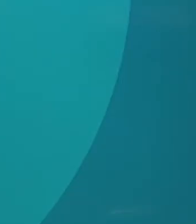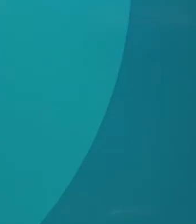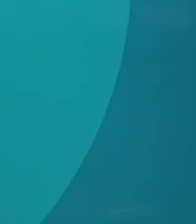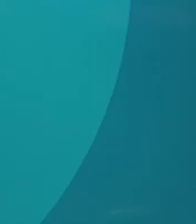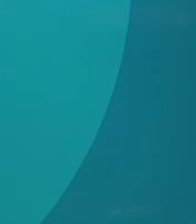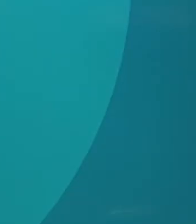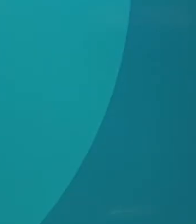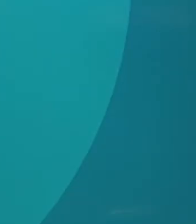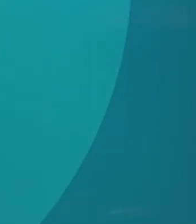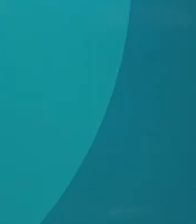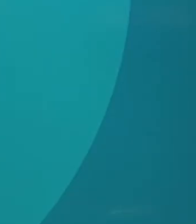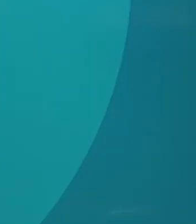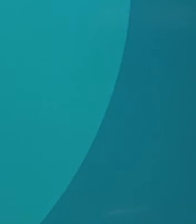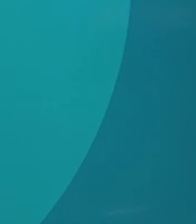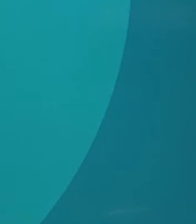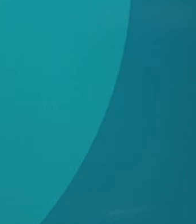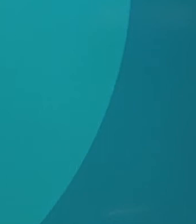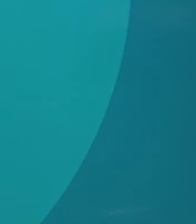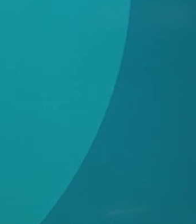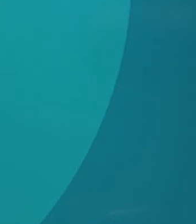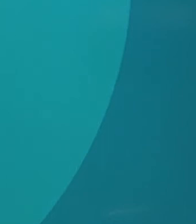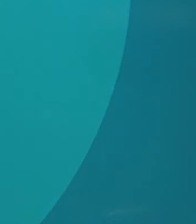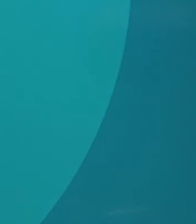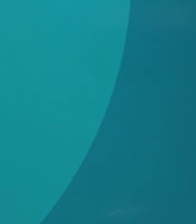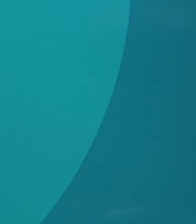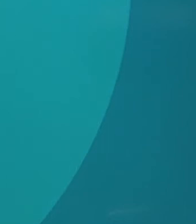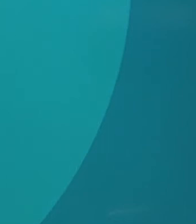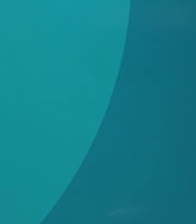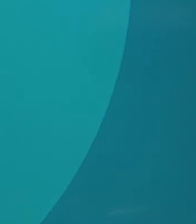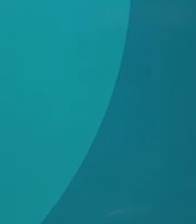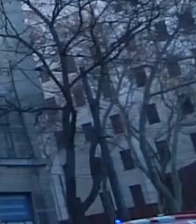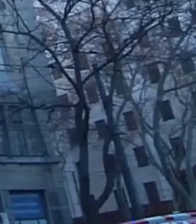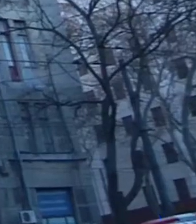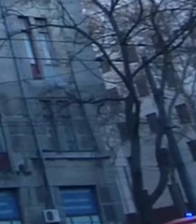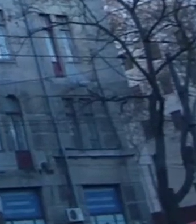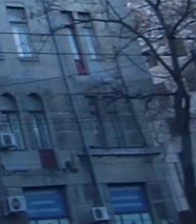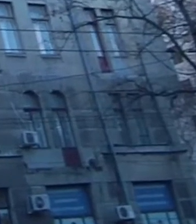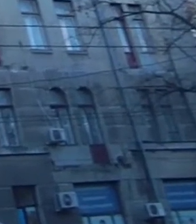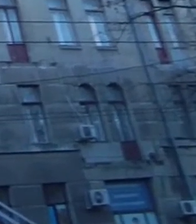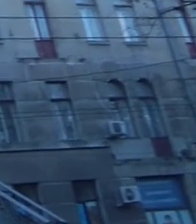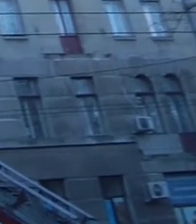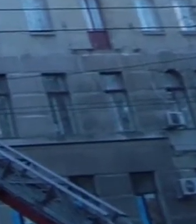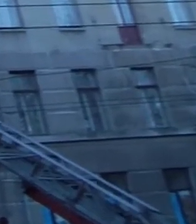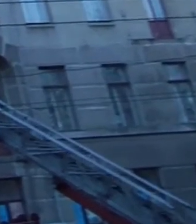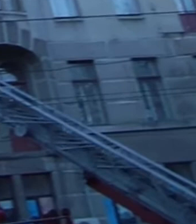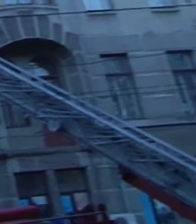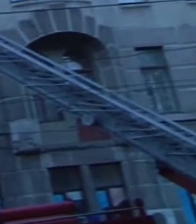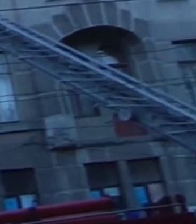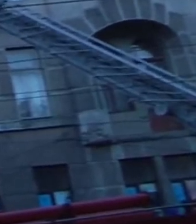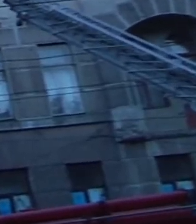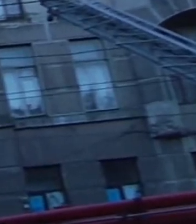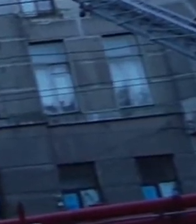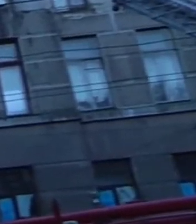Хаєцького підозрюють у порушенні встановлених законодавством вимог пожежної безпеки, що призвело до пожежі у будинку на розі вулиць Троїцька та